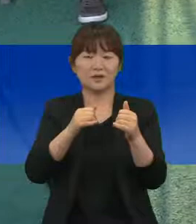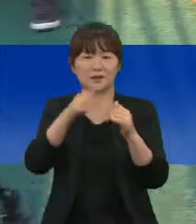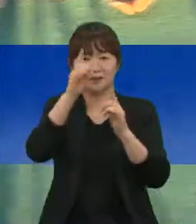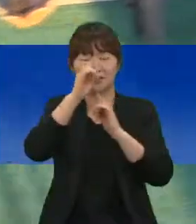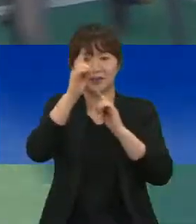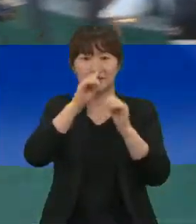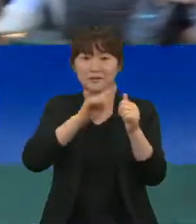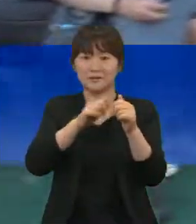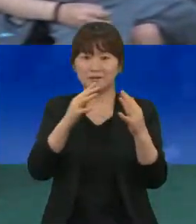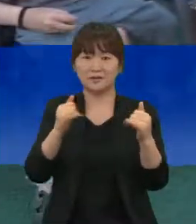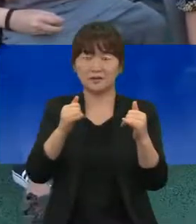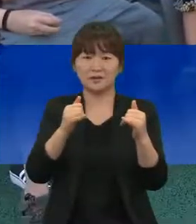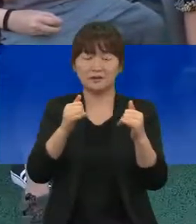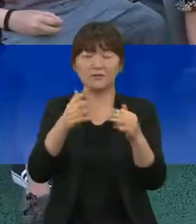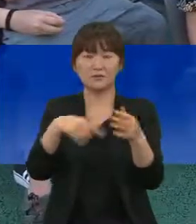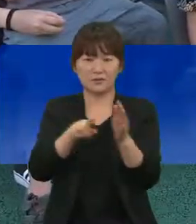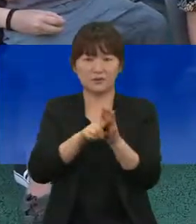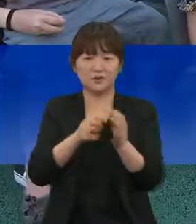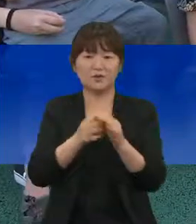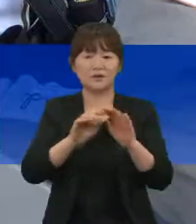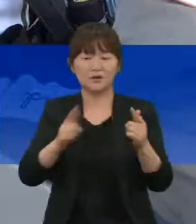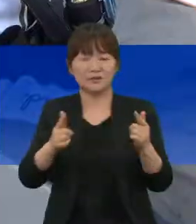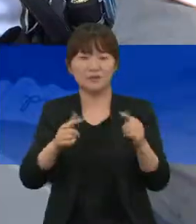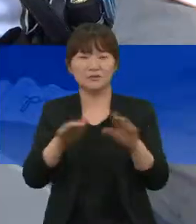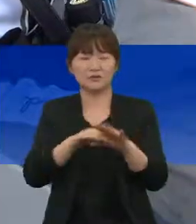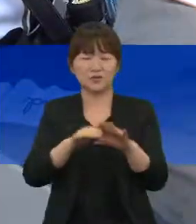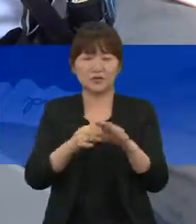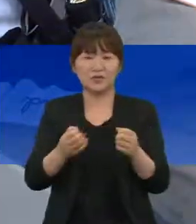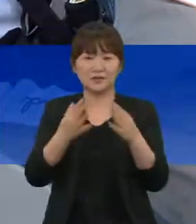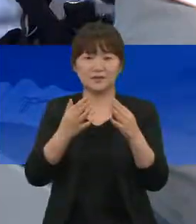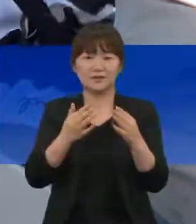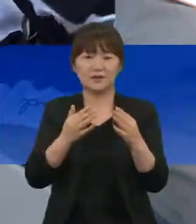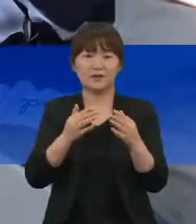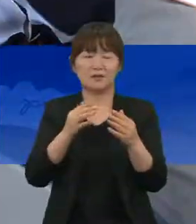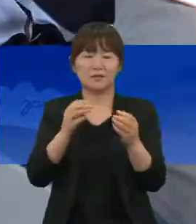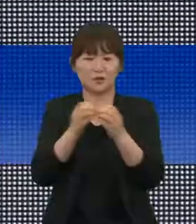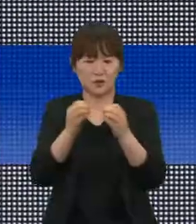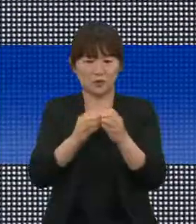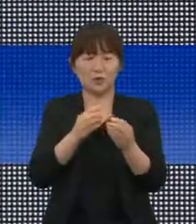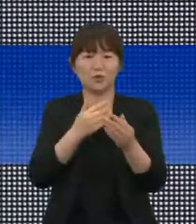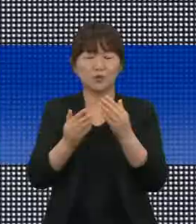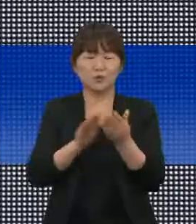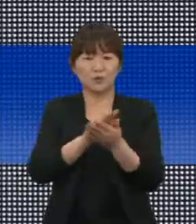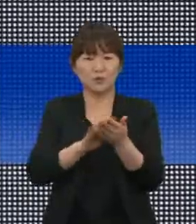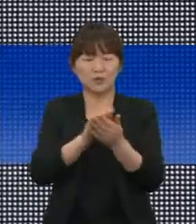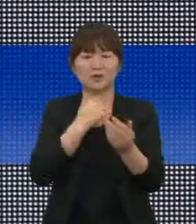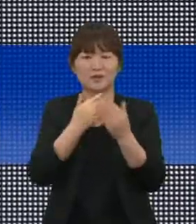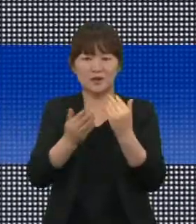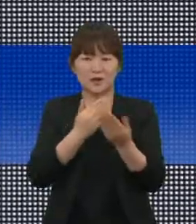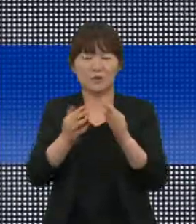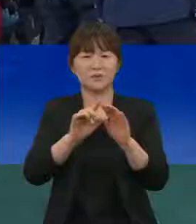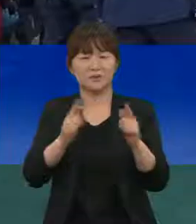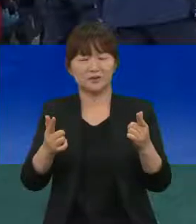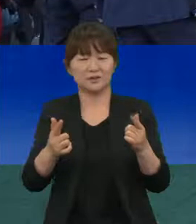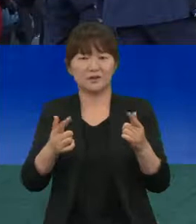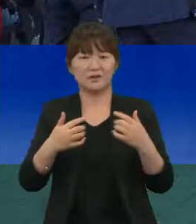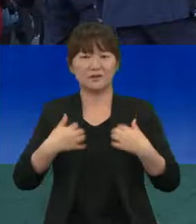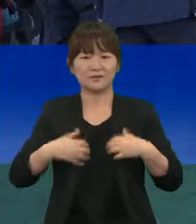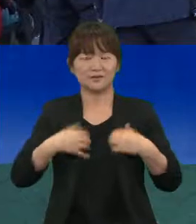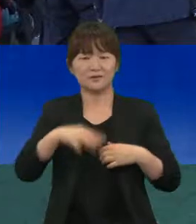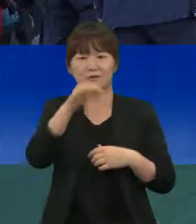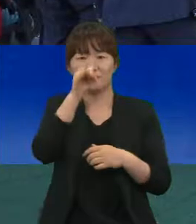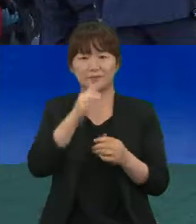기리기 위한 것으로 다양한 문화 행사와 전통 놀이 체험, 푸드트럭, 플리마켓 등 다양한 행사가 마련돼